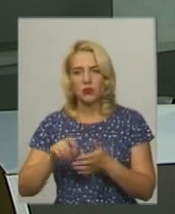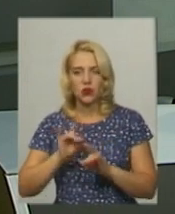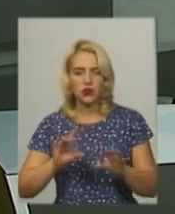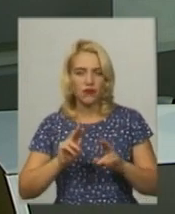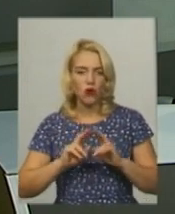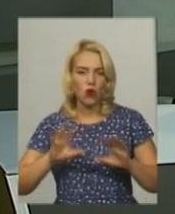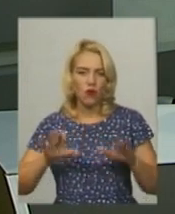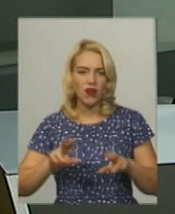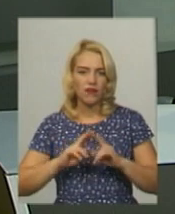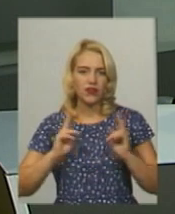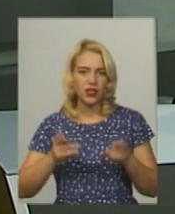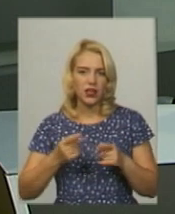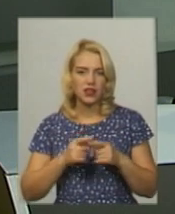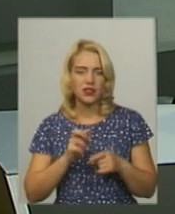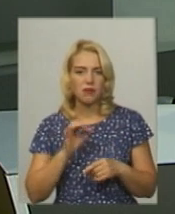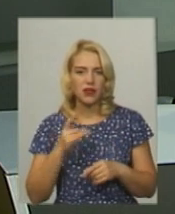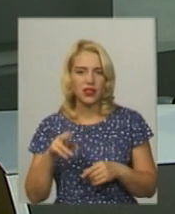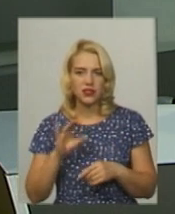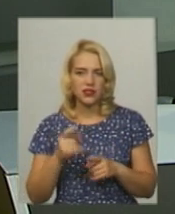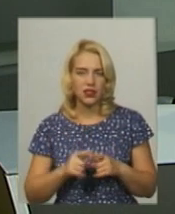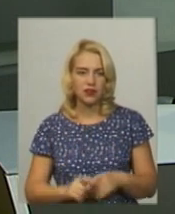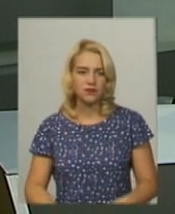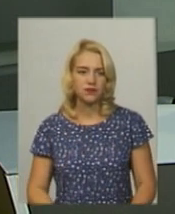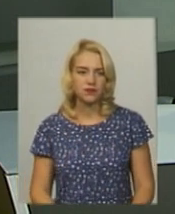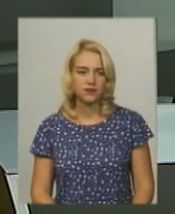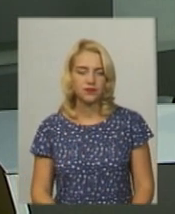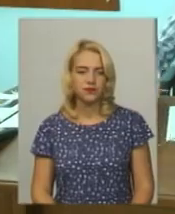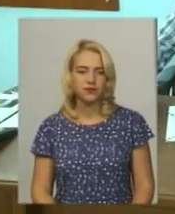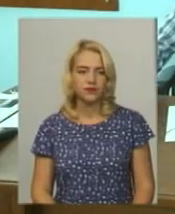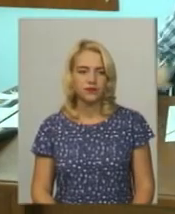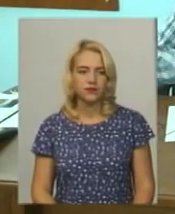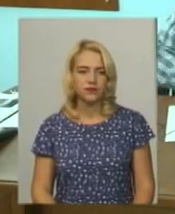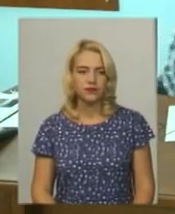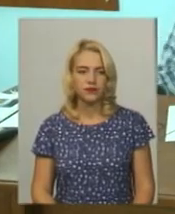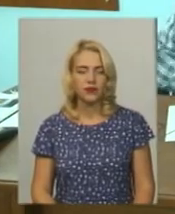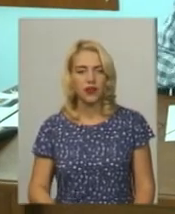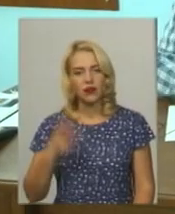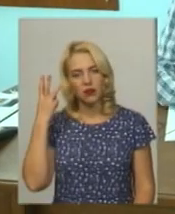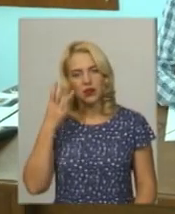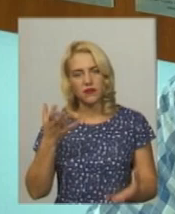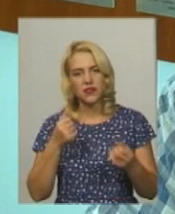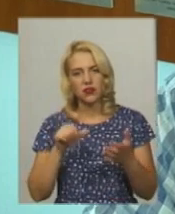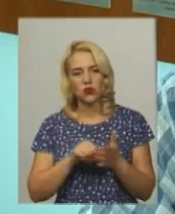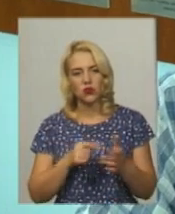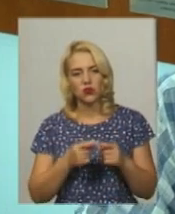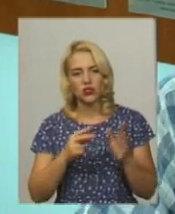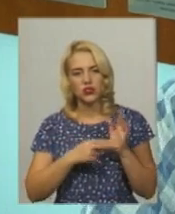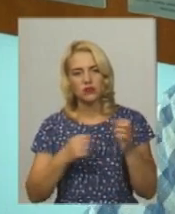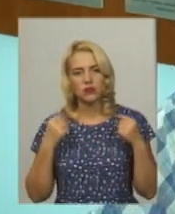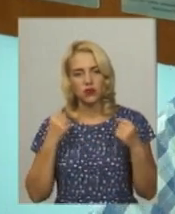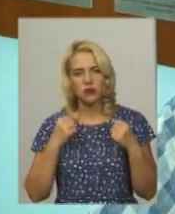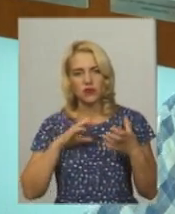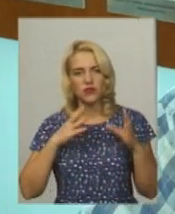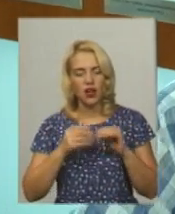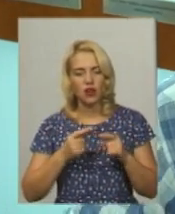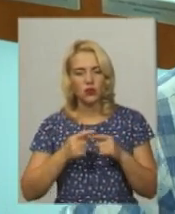кульової стрільби Петро Бардецький. Більше в сюжеті Андрія Гуменного. З Хмельницького взяли участь 7 спортсменів. В загальному